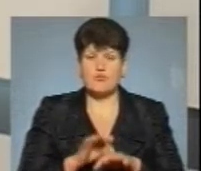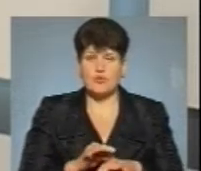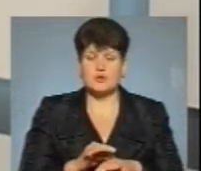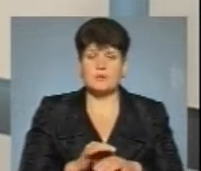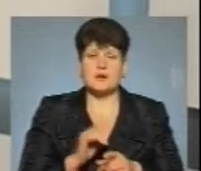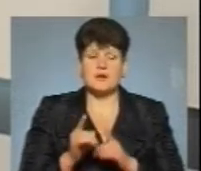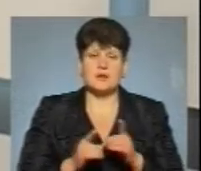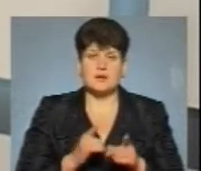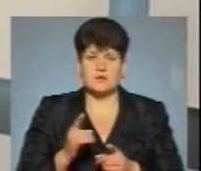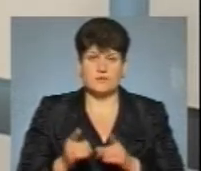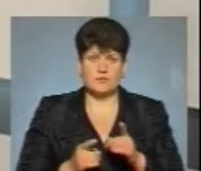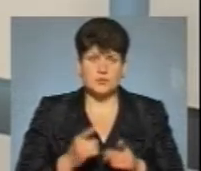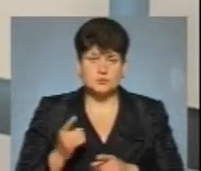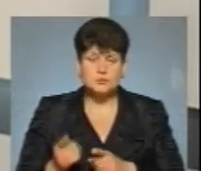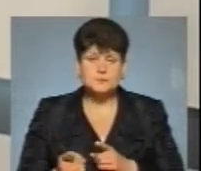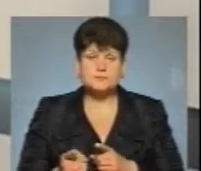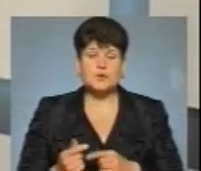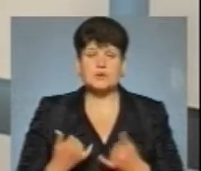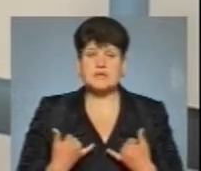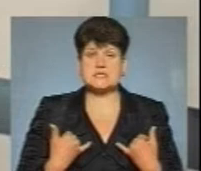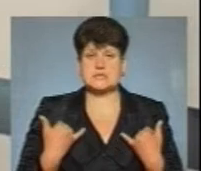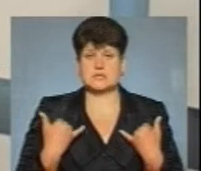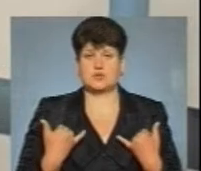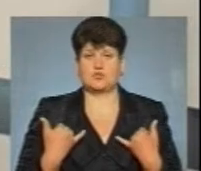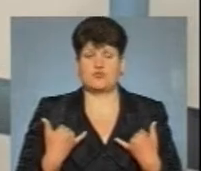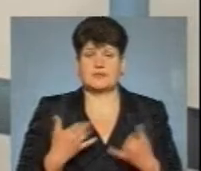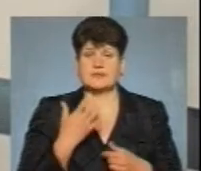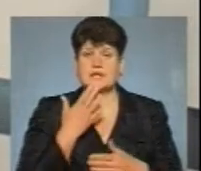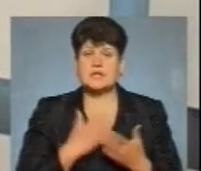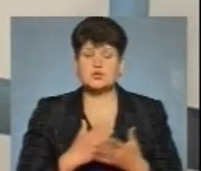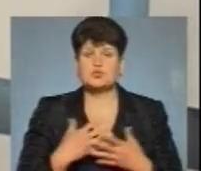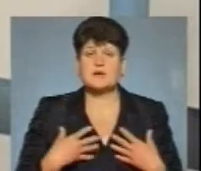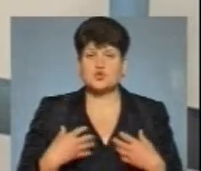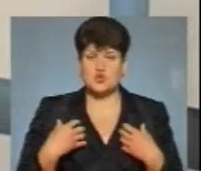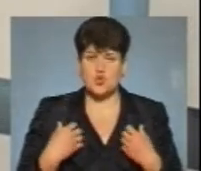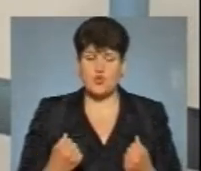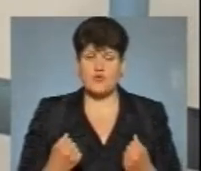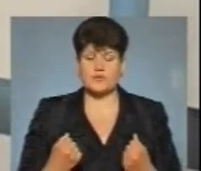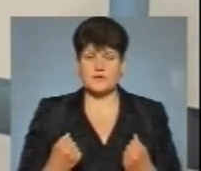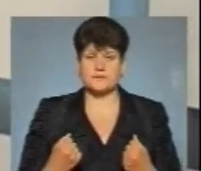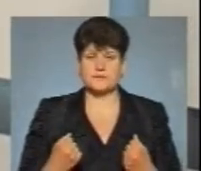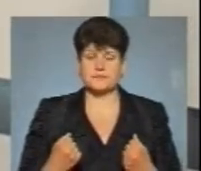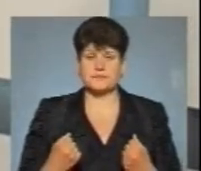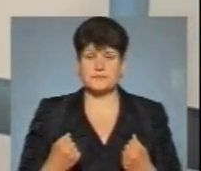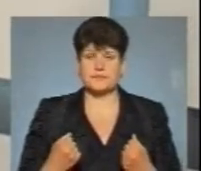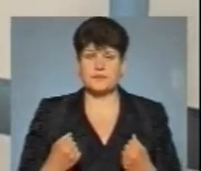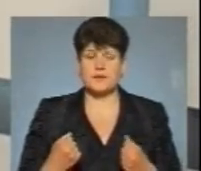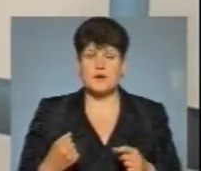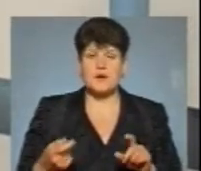третинної медичної допомоги. У нас сьогодні Національна служба здоров'я контрактує з